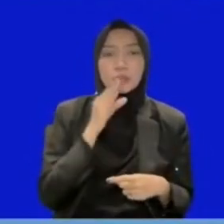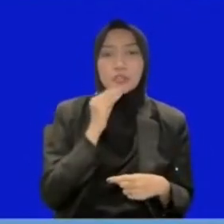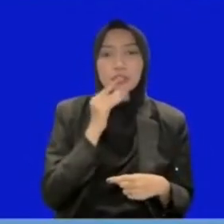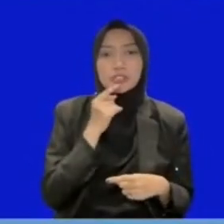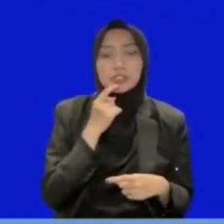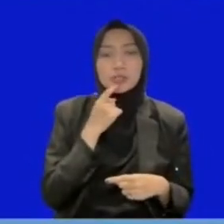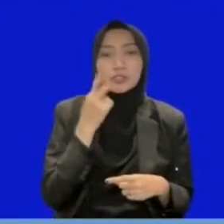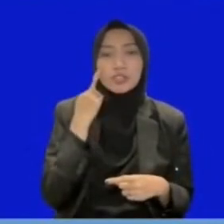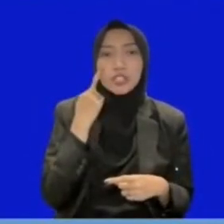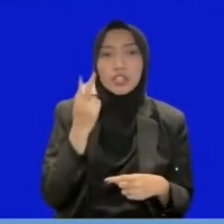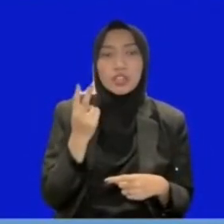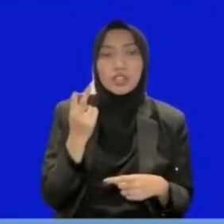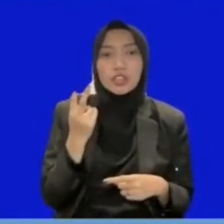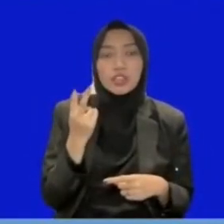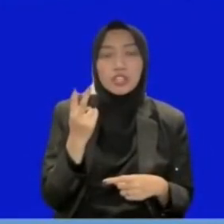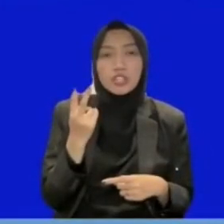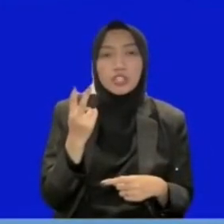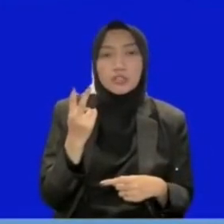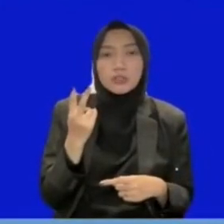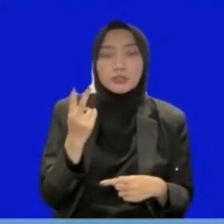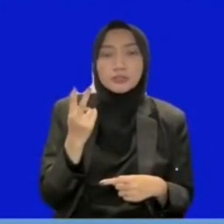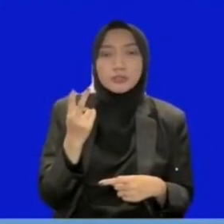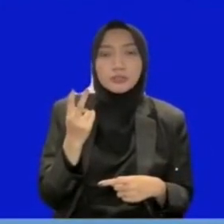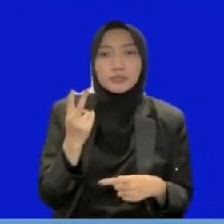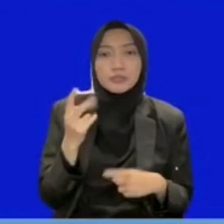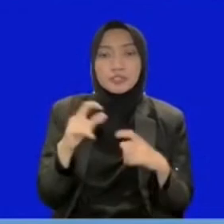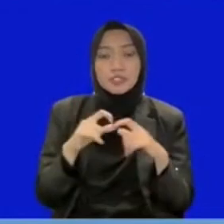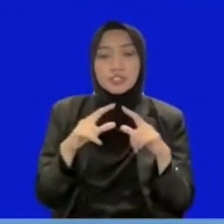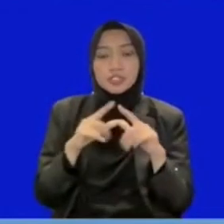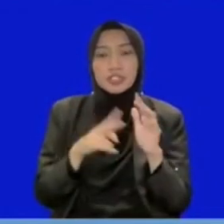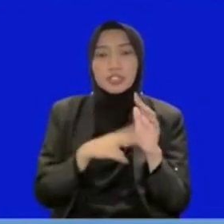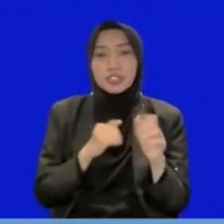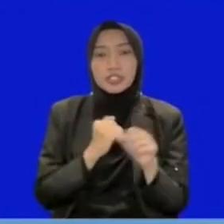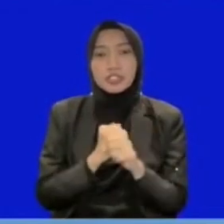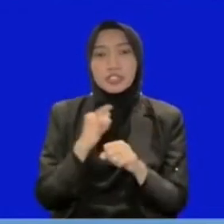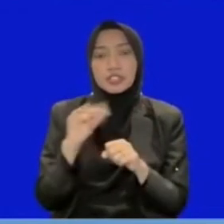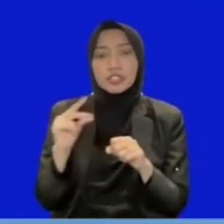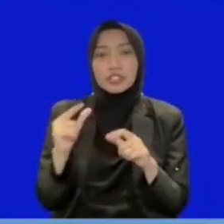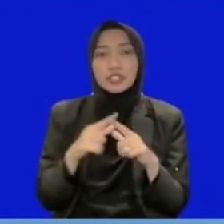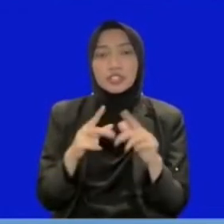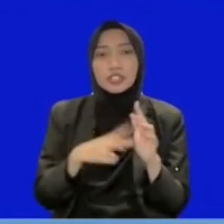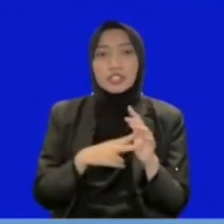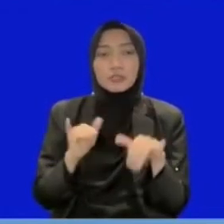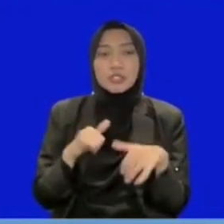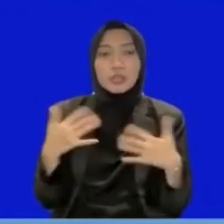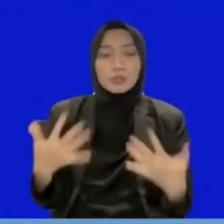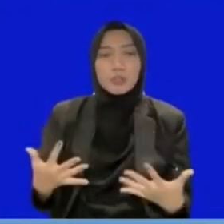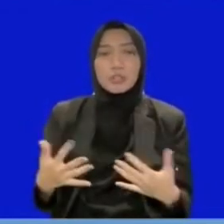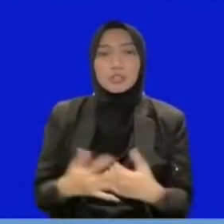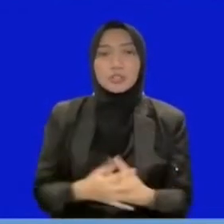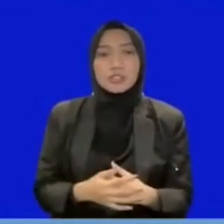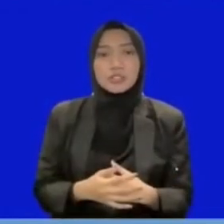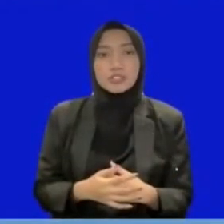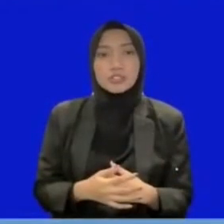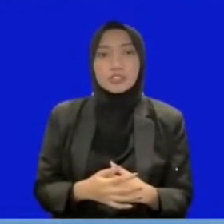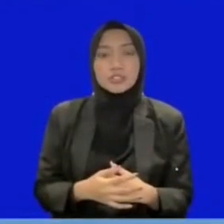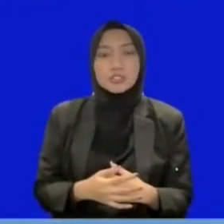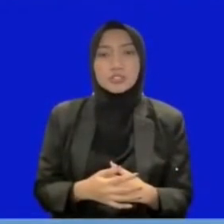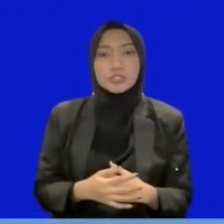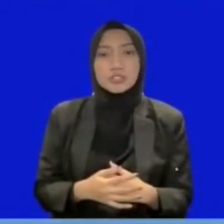mencoba melihat sebenarnya Sangiran Early Mindset itu seperti apa. Kemudian yang kedua adalah Sangiran Journey,